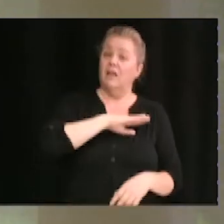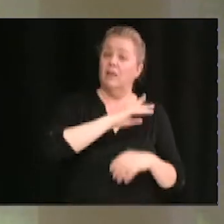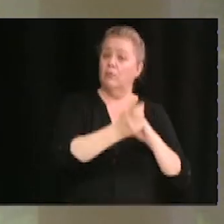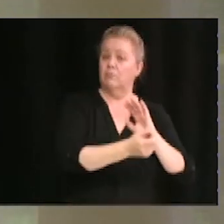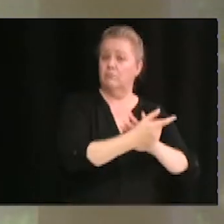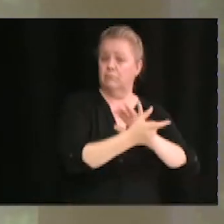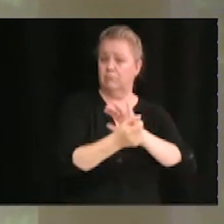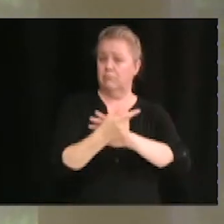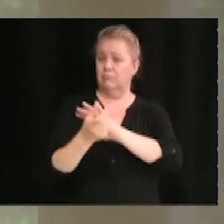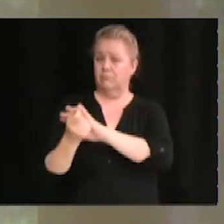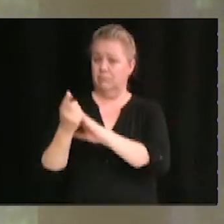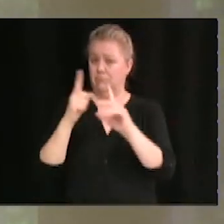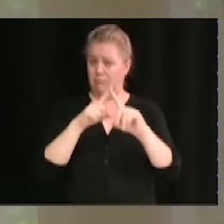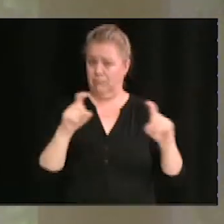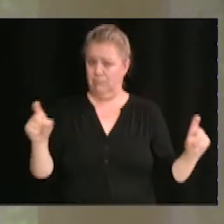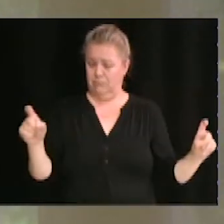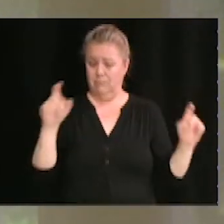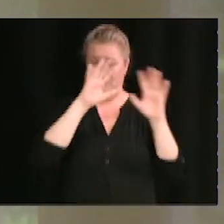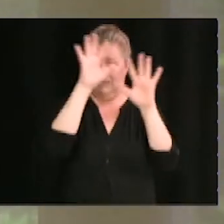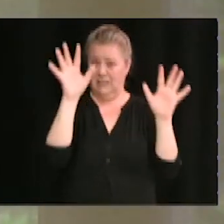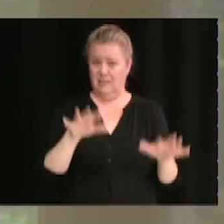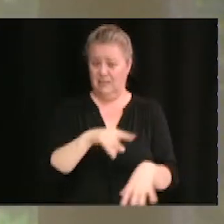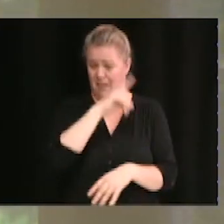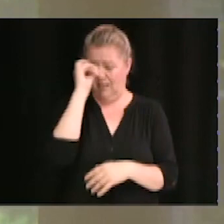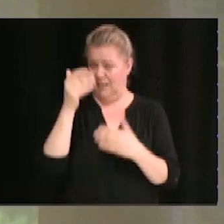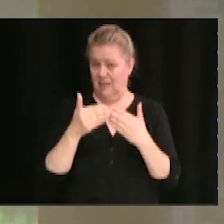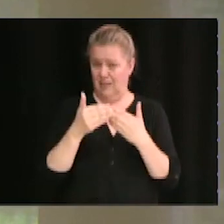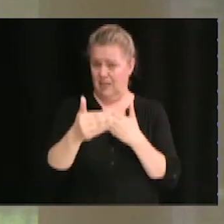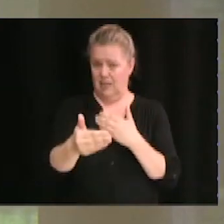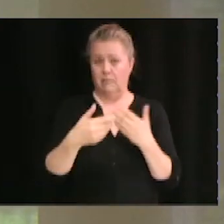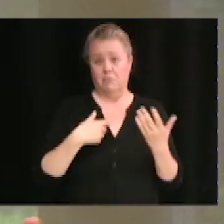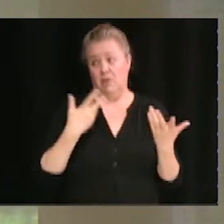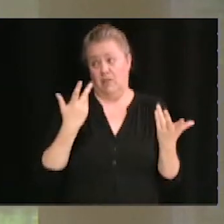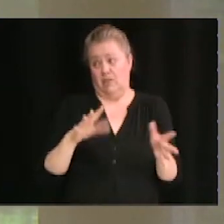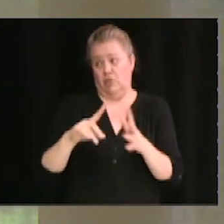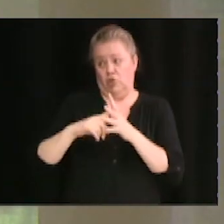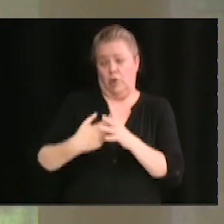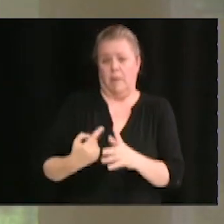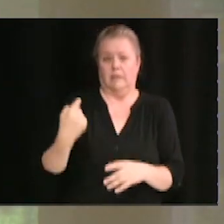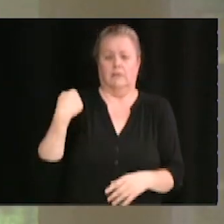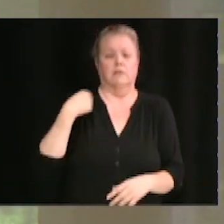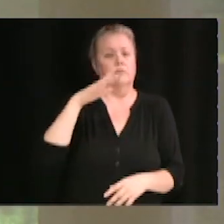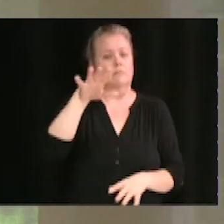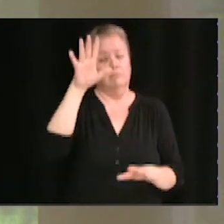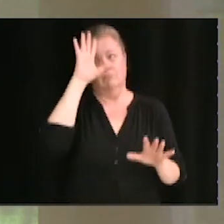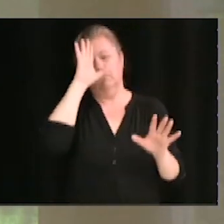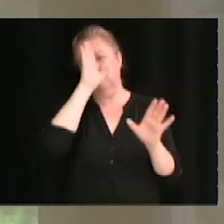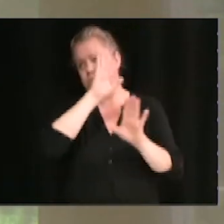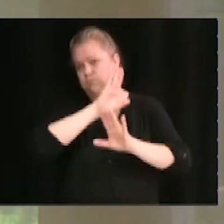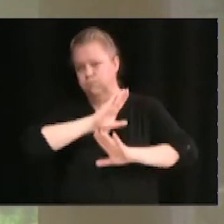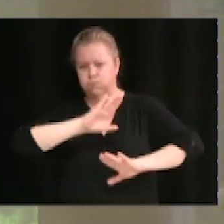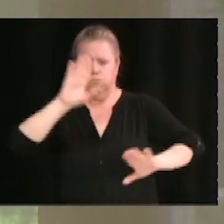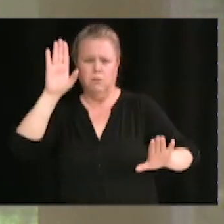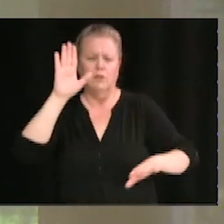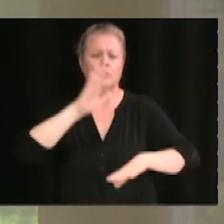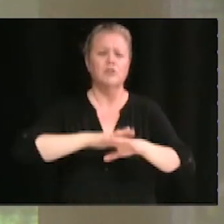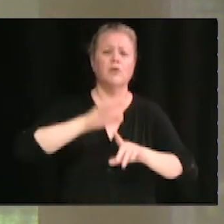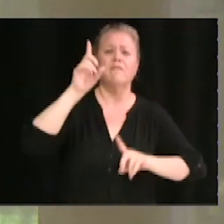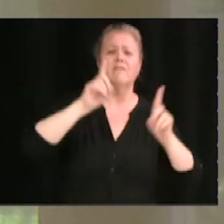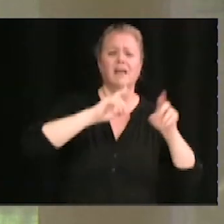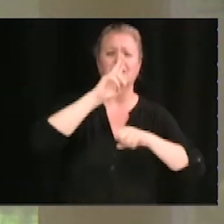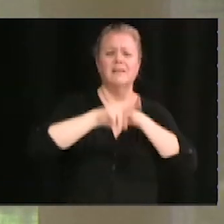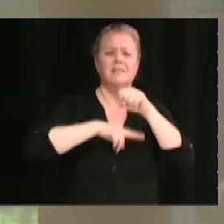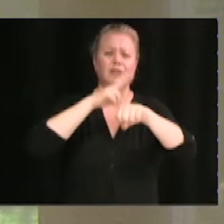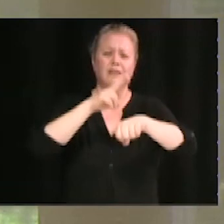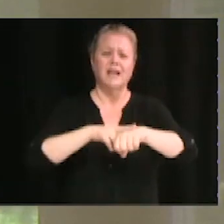plusieurs spectacles présentés cet été. C'est déjà commencé. Je ne parlerai pas du grand succès qu'on a eu avec la fête nationale, avec la chicane. Le